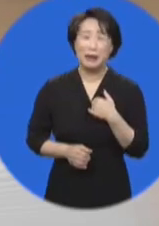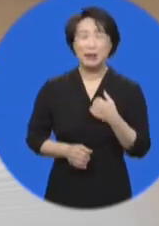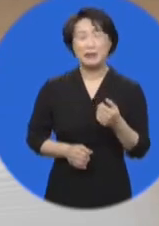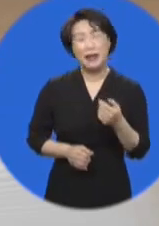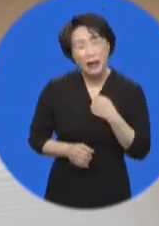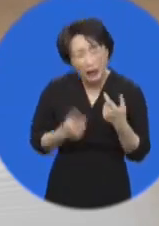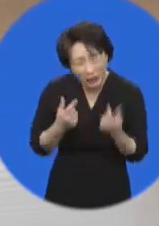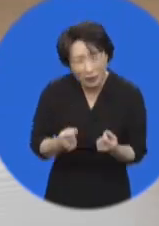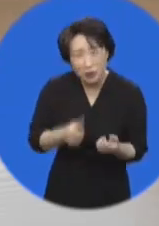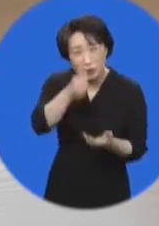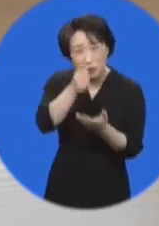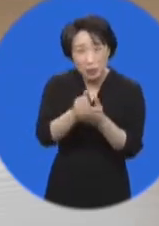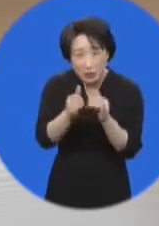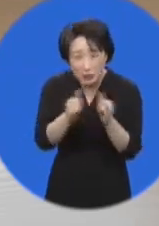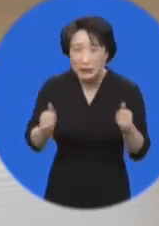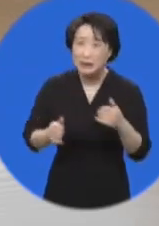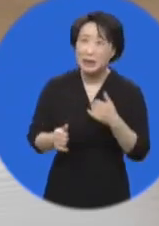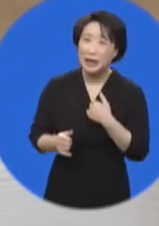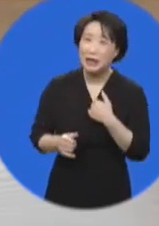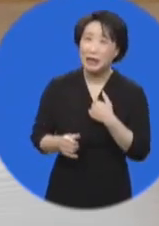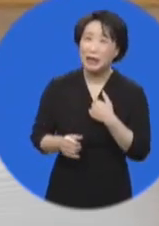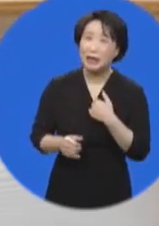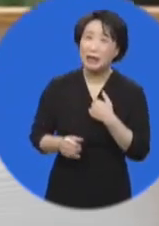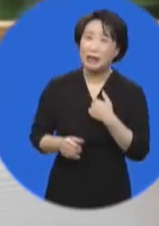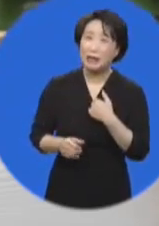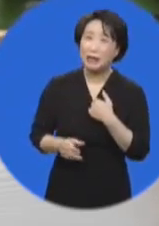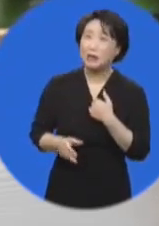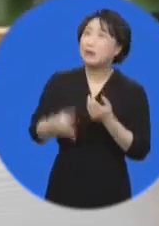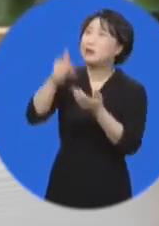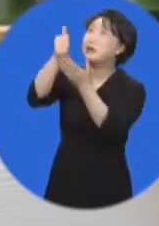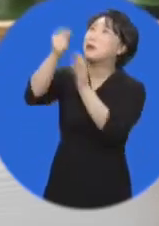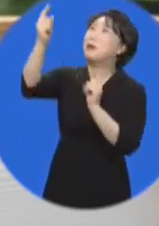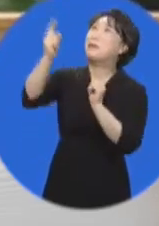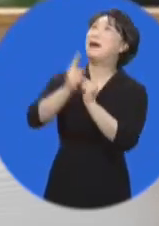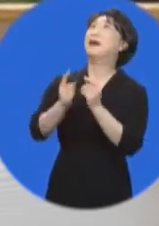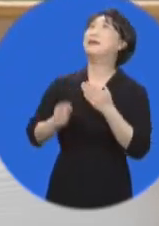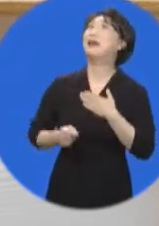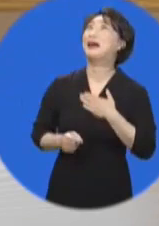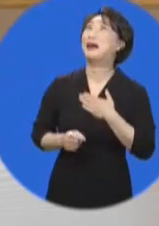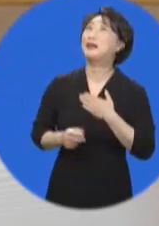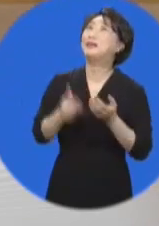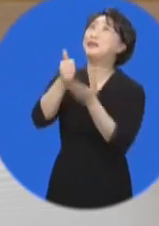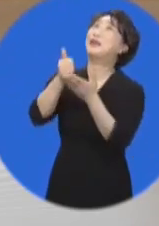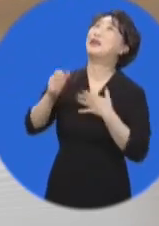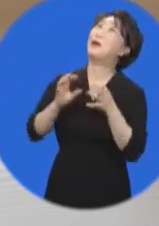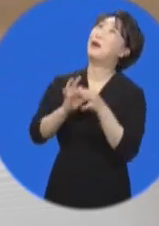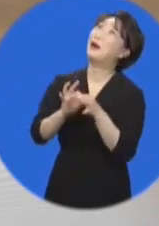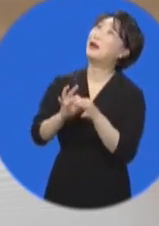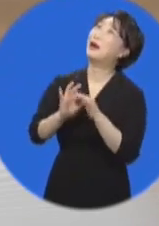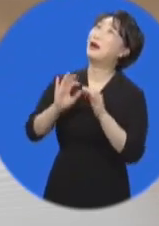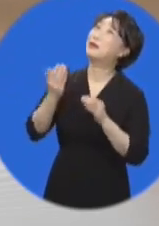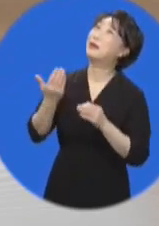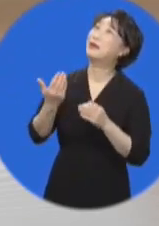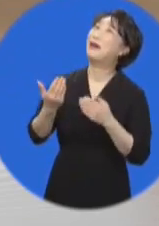나 같은 죄인이 주님을 만나서 상관의 대상이